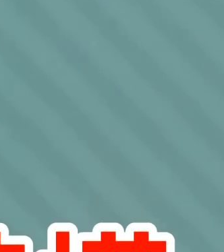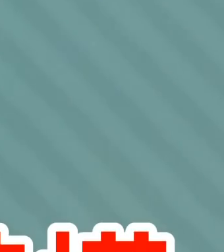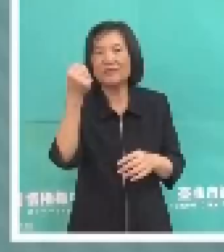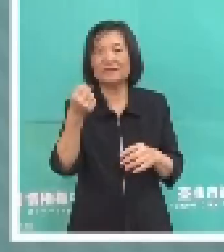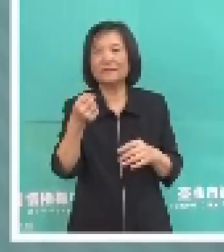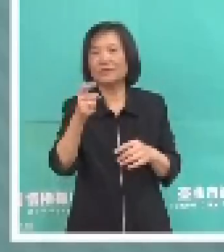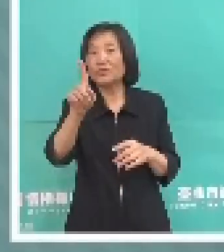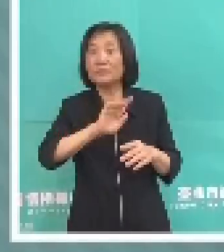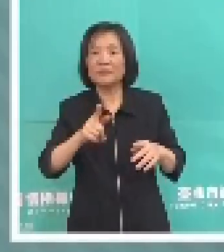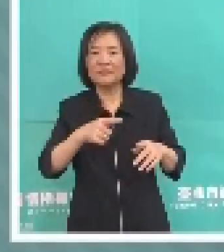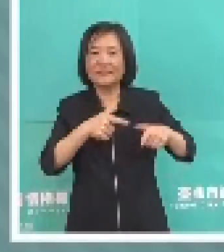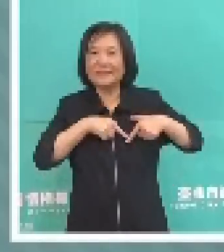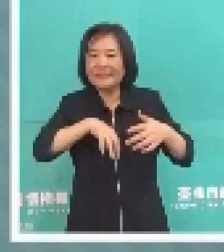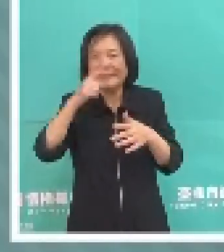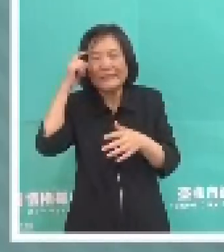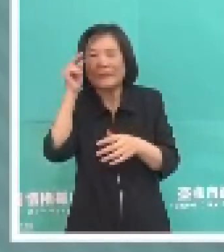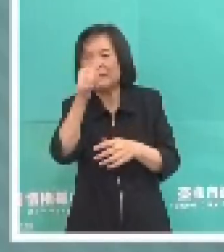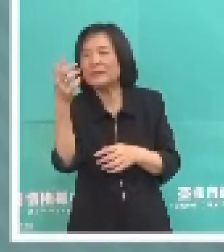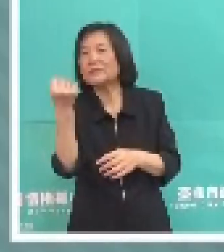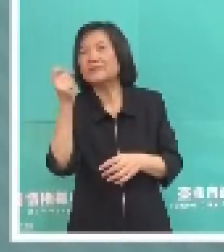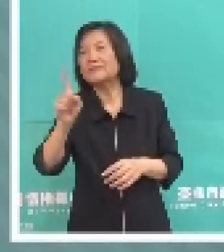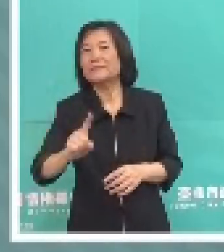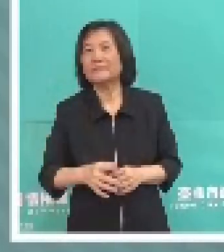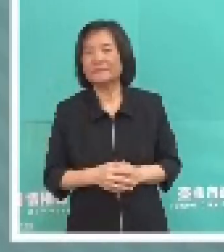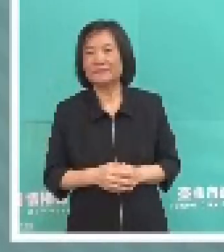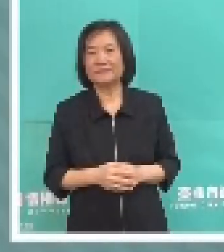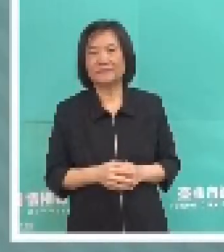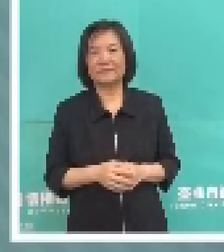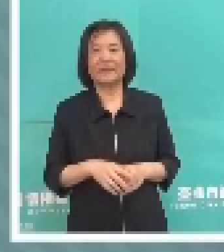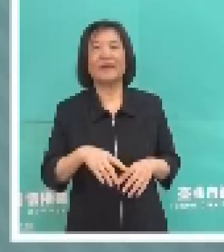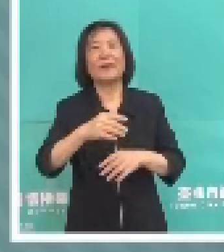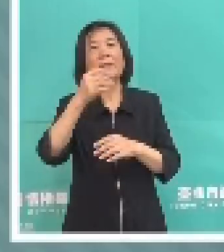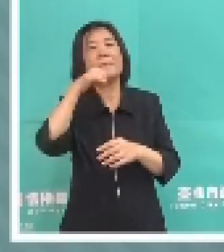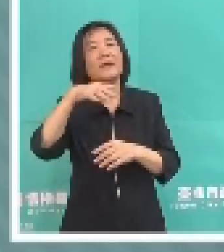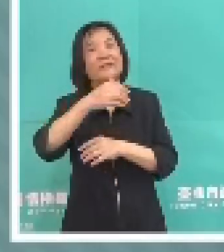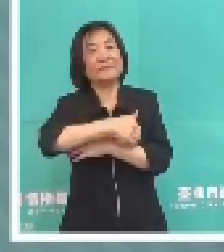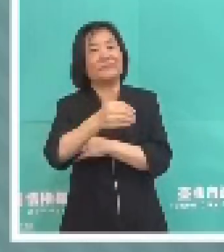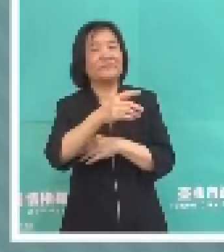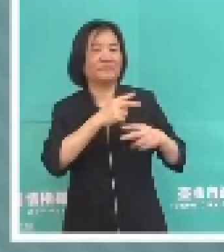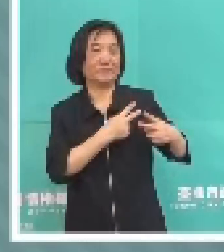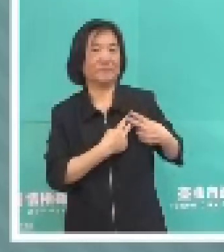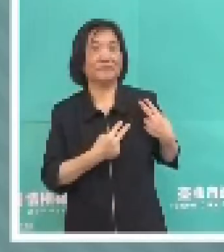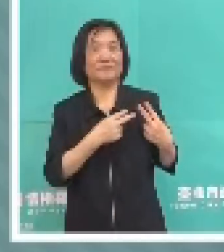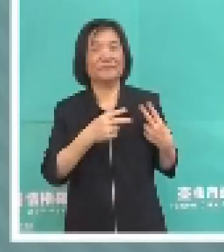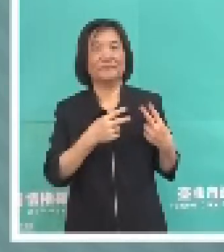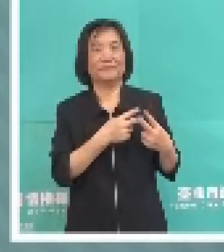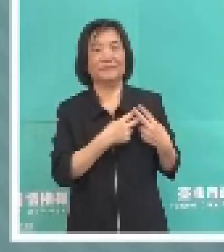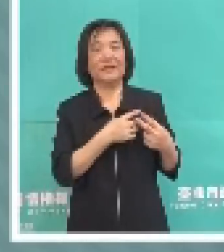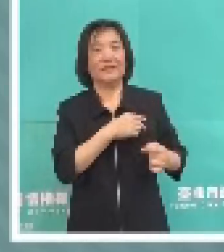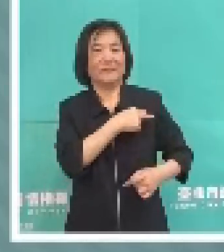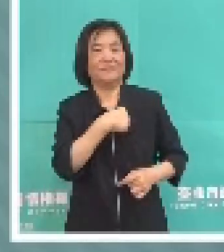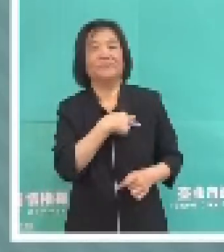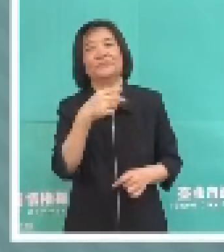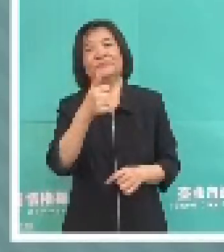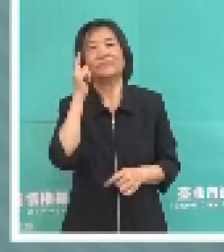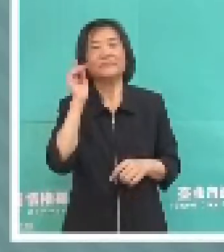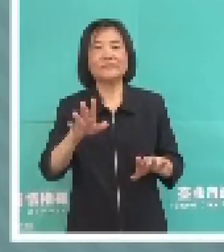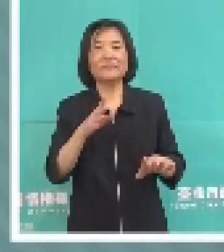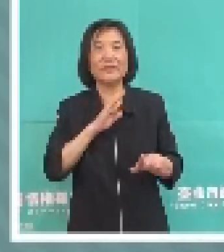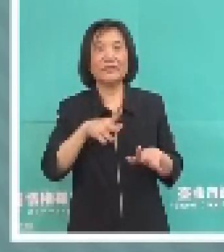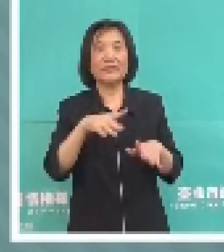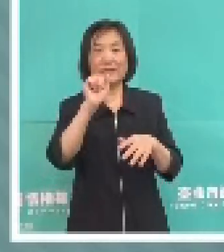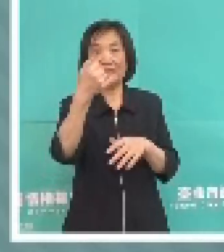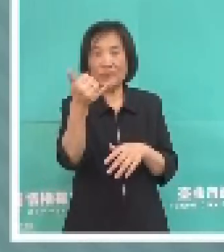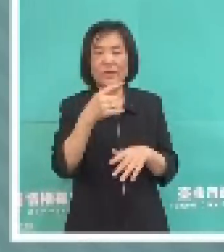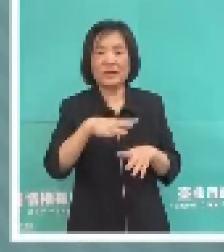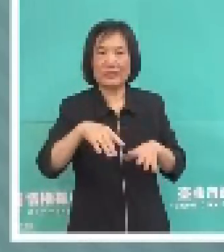特权呢。 苗栗县长徐耀昌昨天建议中央，因为议员经常在第一线服务，应该要纳入第